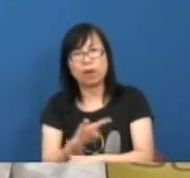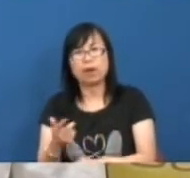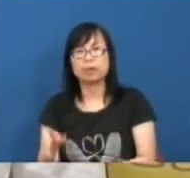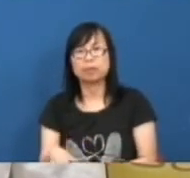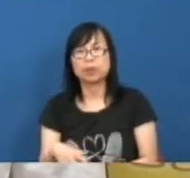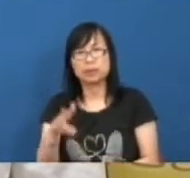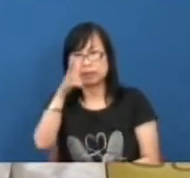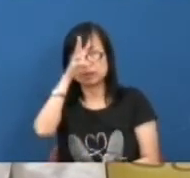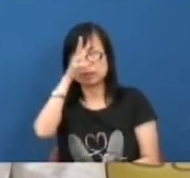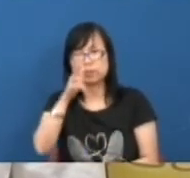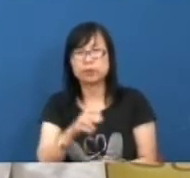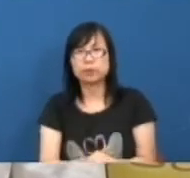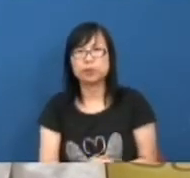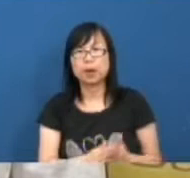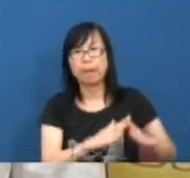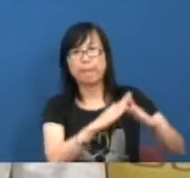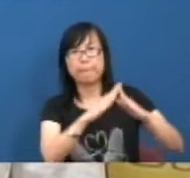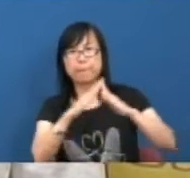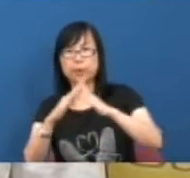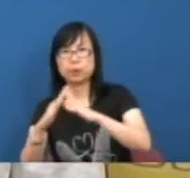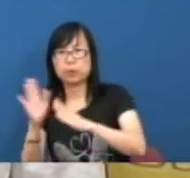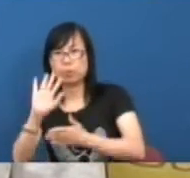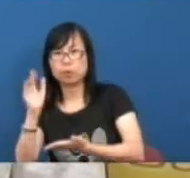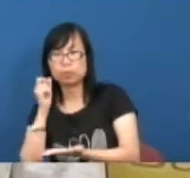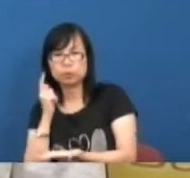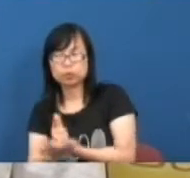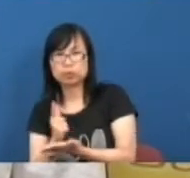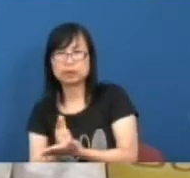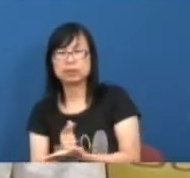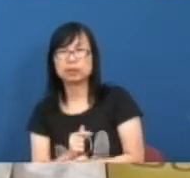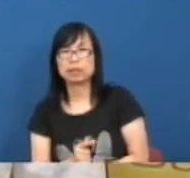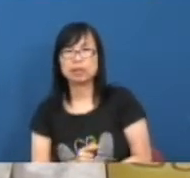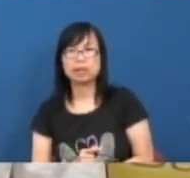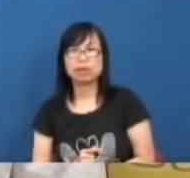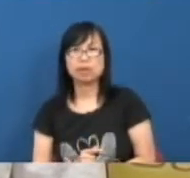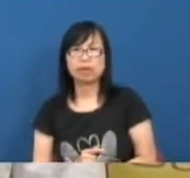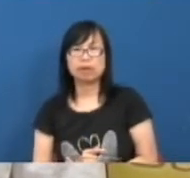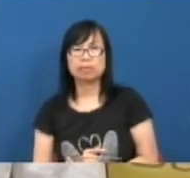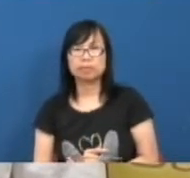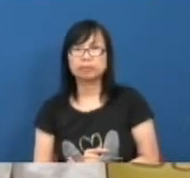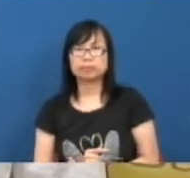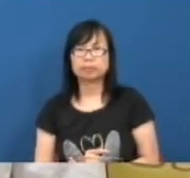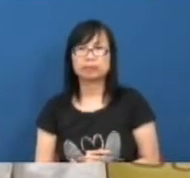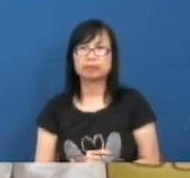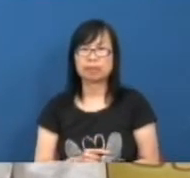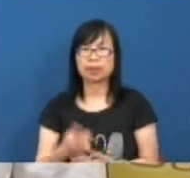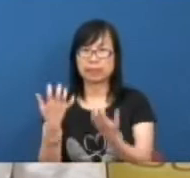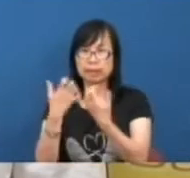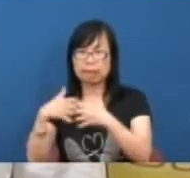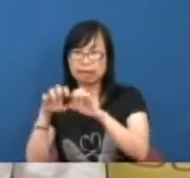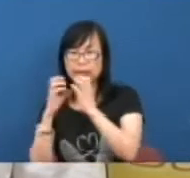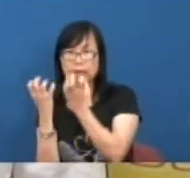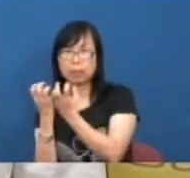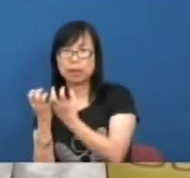時政府咧即係就搬去一啲比較冇咁重要嘅一啲即係一啲機構啊，或者一